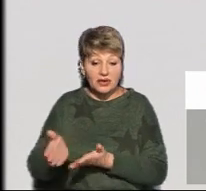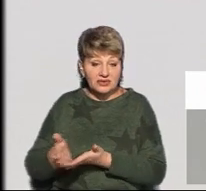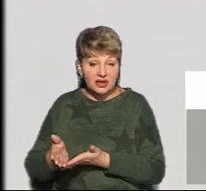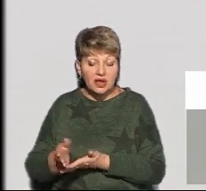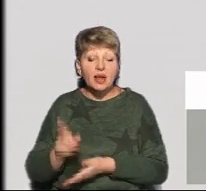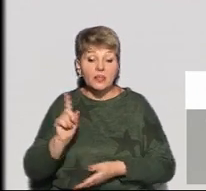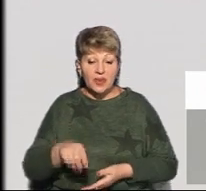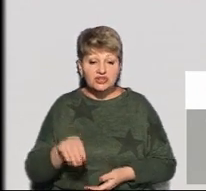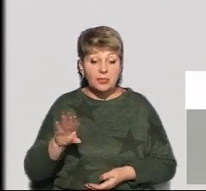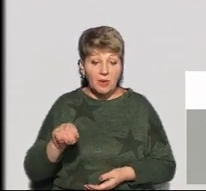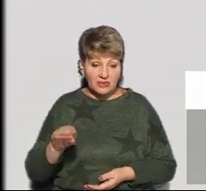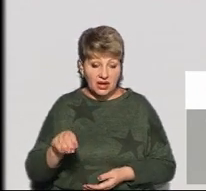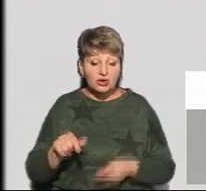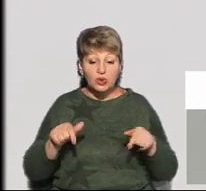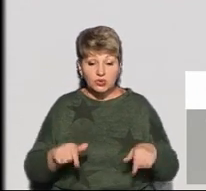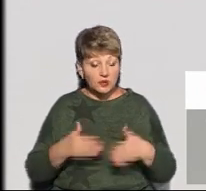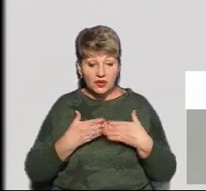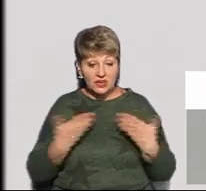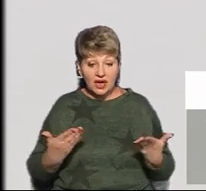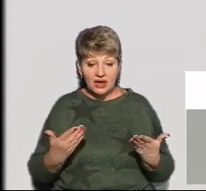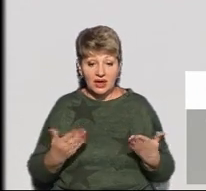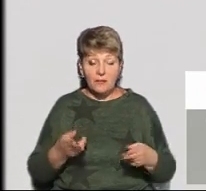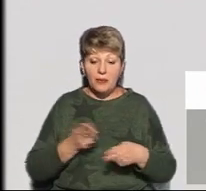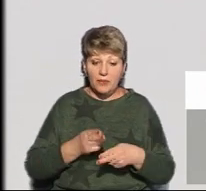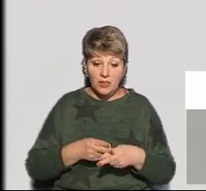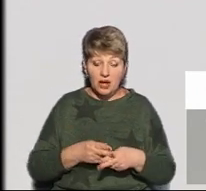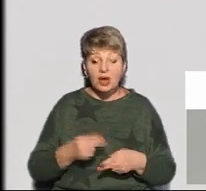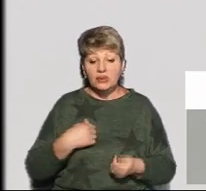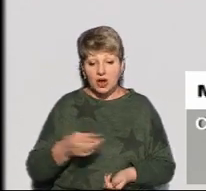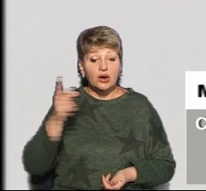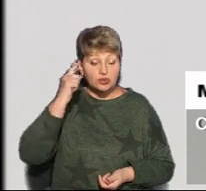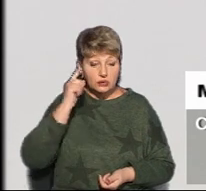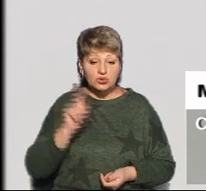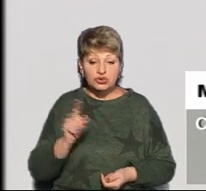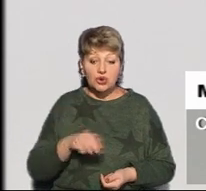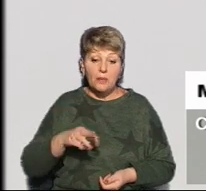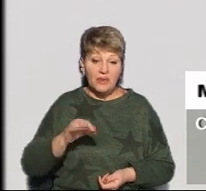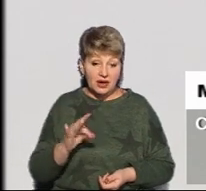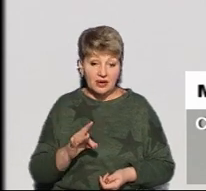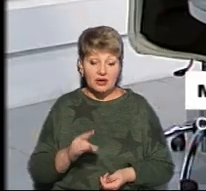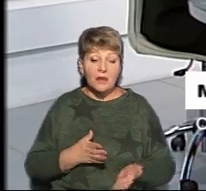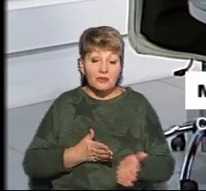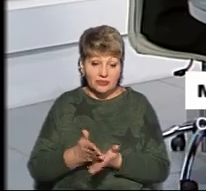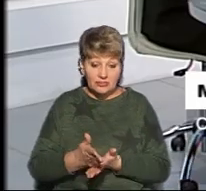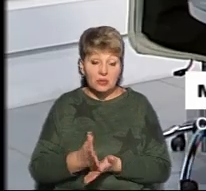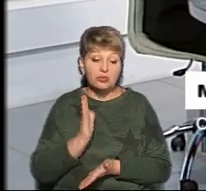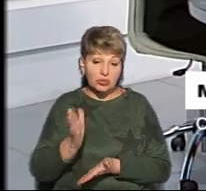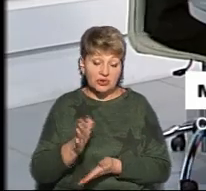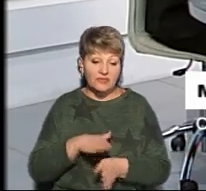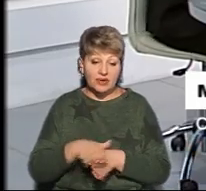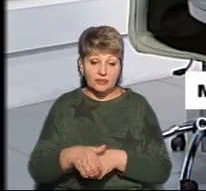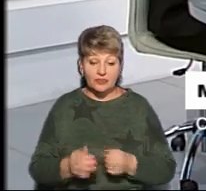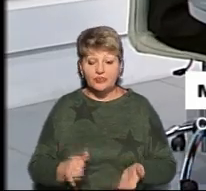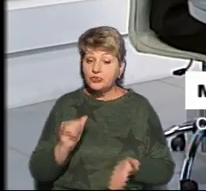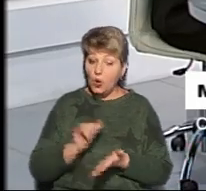мандат тут не є запобіжником. Я думаю, що промерська більшість буде. Дайте час, і вона буде.